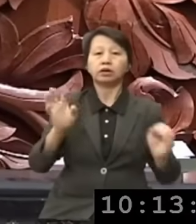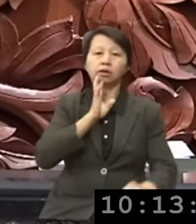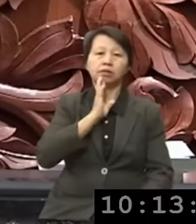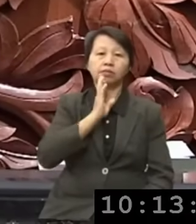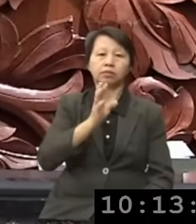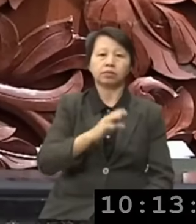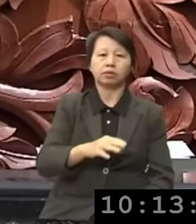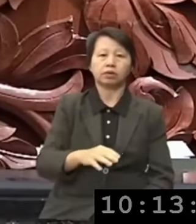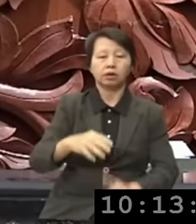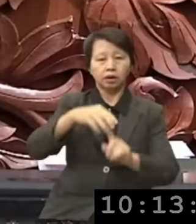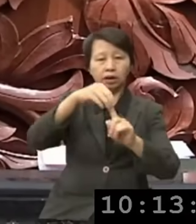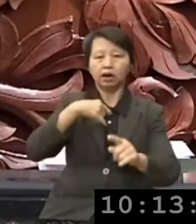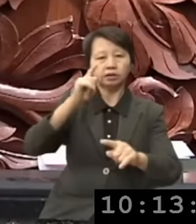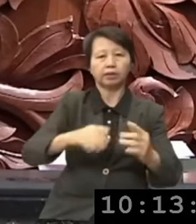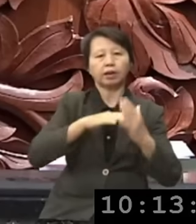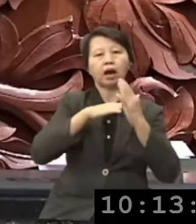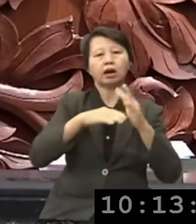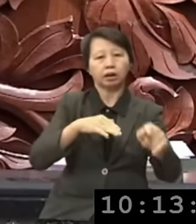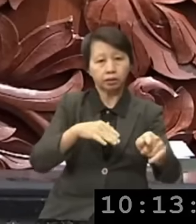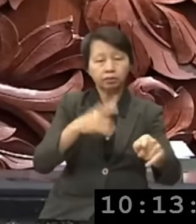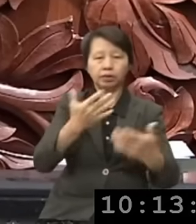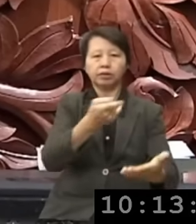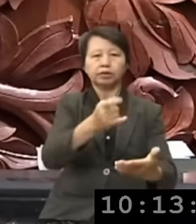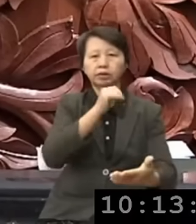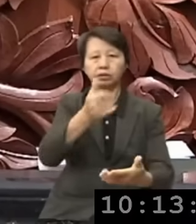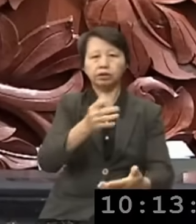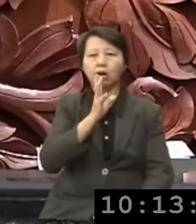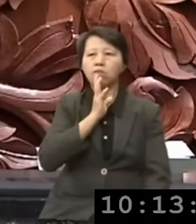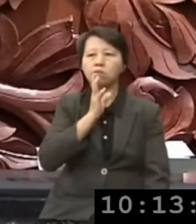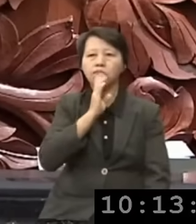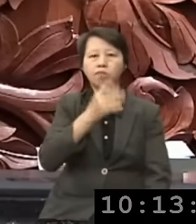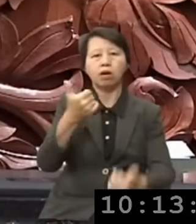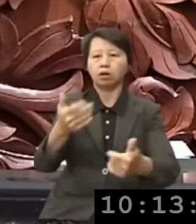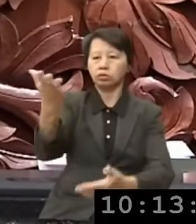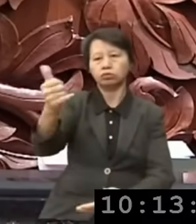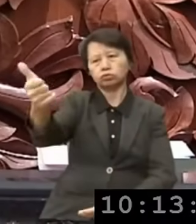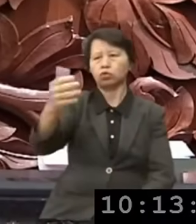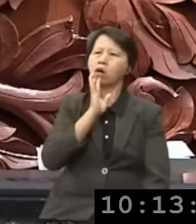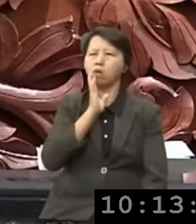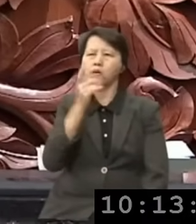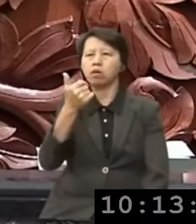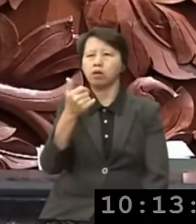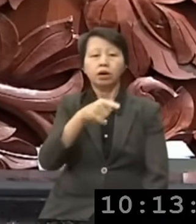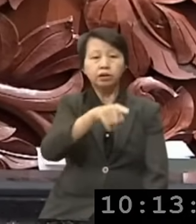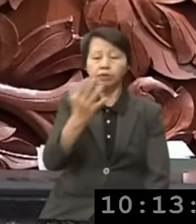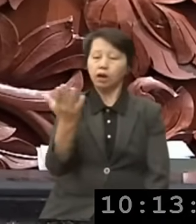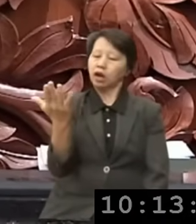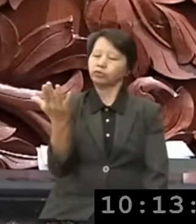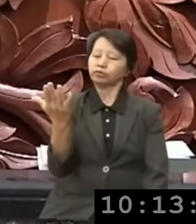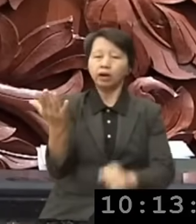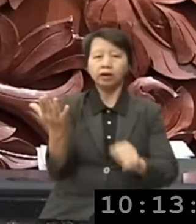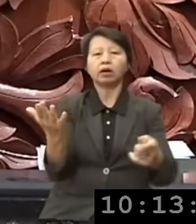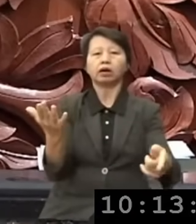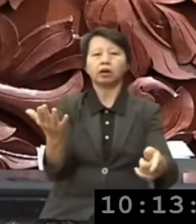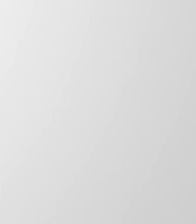Apa nama saya tidak boleh Halang dia Mungkin dia pun tak terpetah hebat sehebat yang berhormat dia perlukan panduan saya benarkanah yang tu